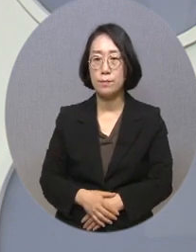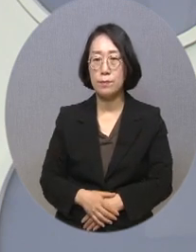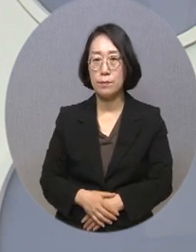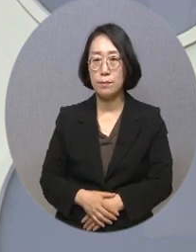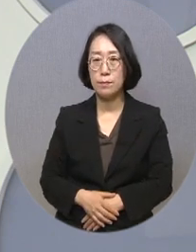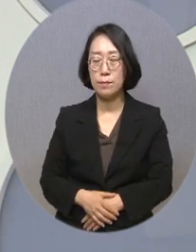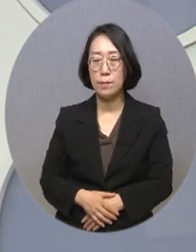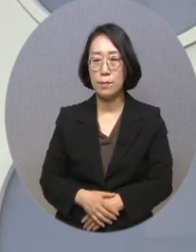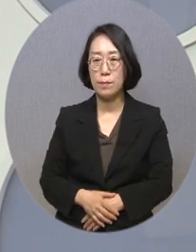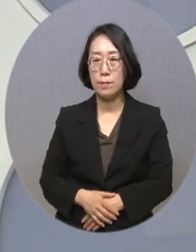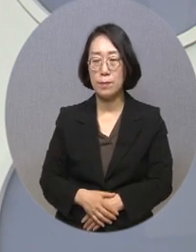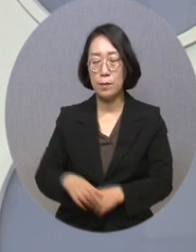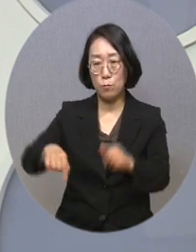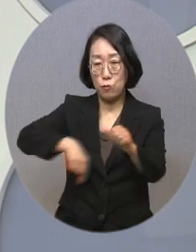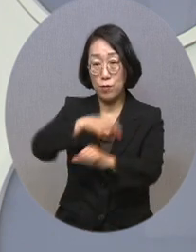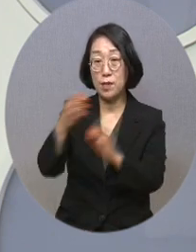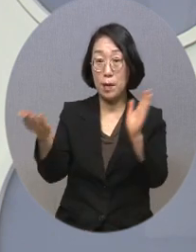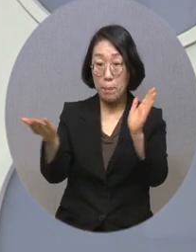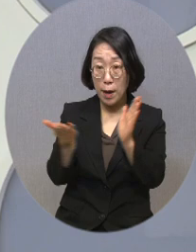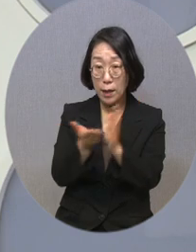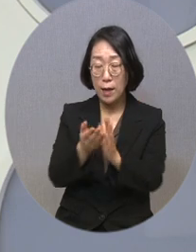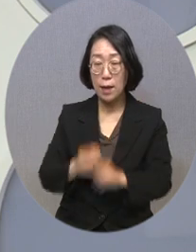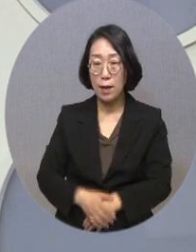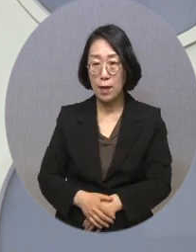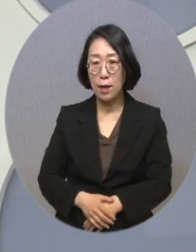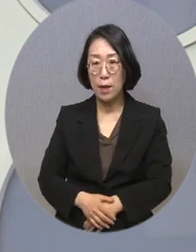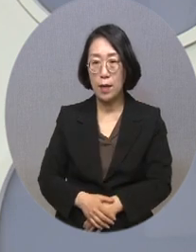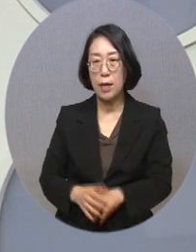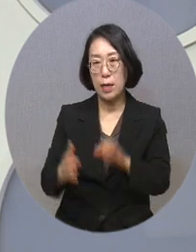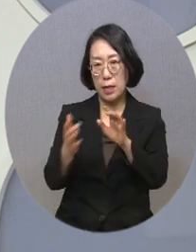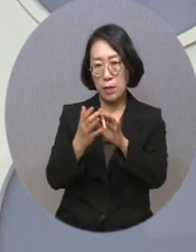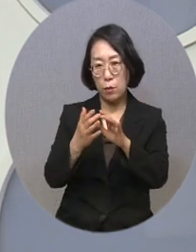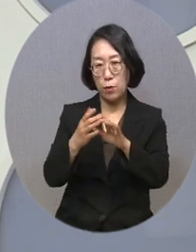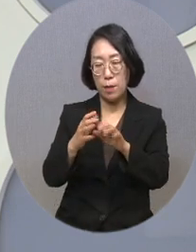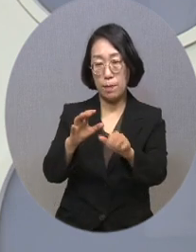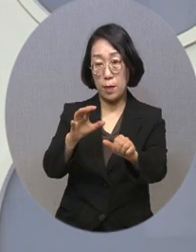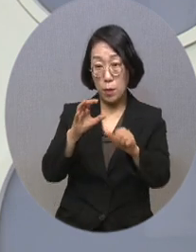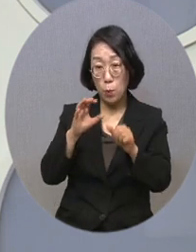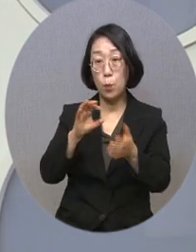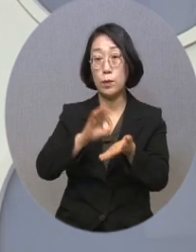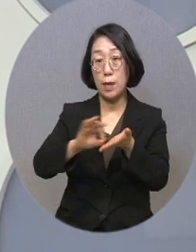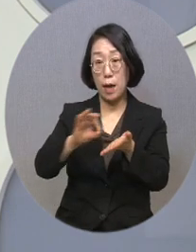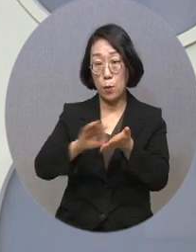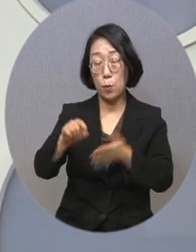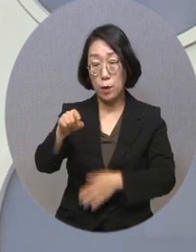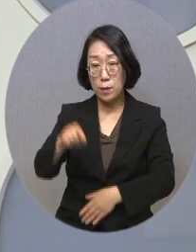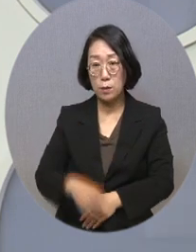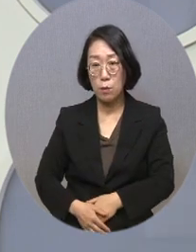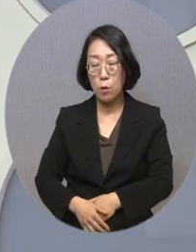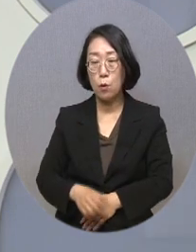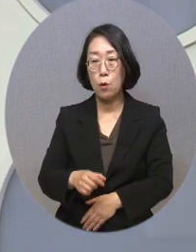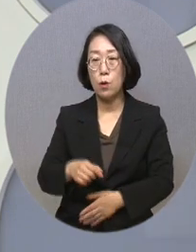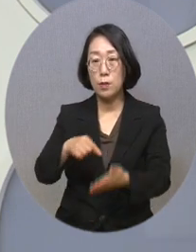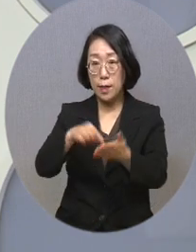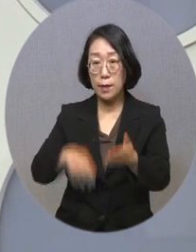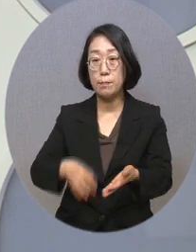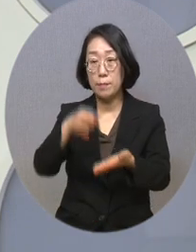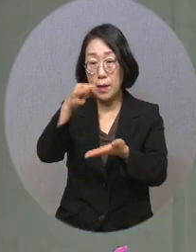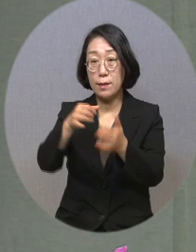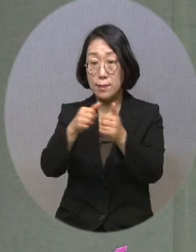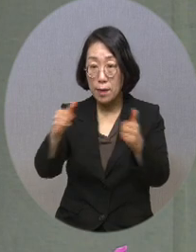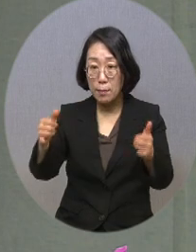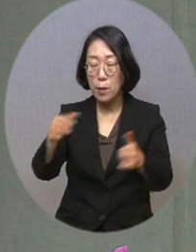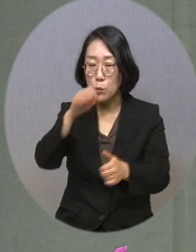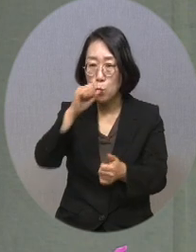따라가기 위해서 지금 IT 분야를 활용해서 납세자들에게 양질의 서비스를